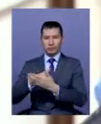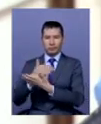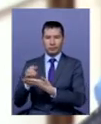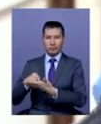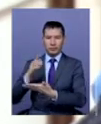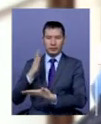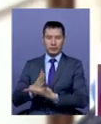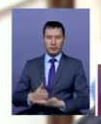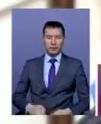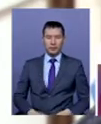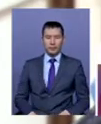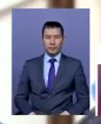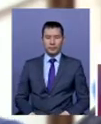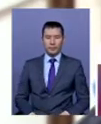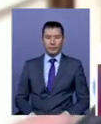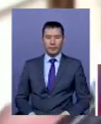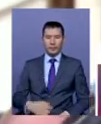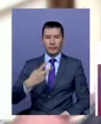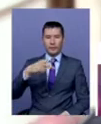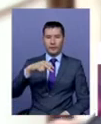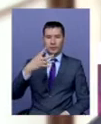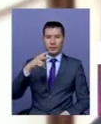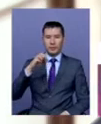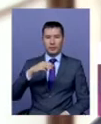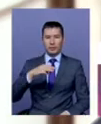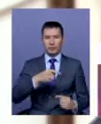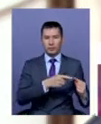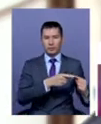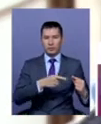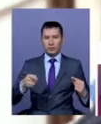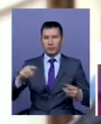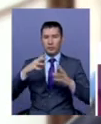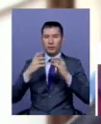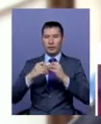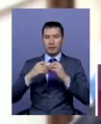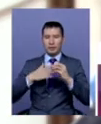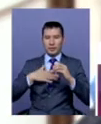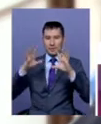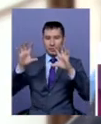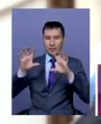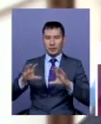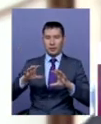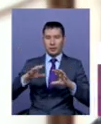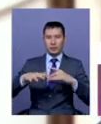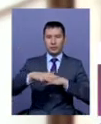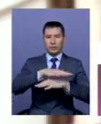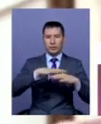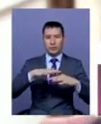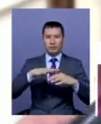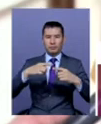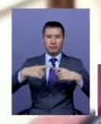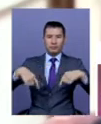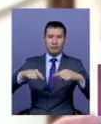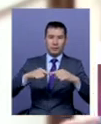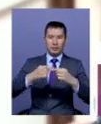айтады. 25 жыл ширек ғасыр уақыт біздің конституциямыз халықтың мүддесін, қоғамның мүддесін, қоғамдық ұйымдардың мүддесін